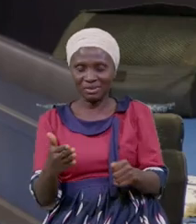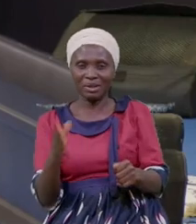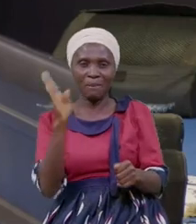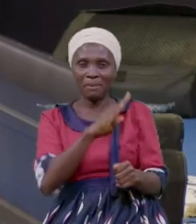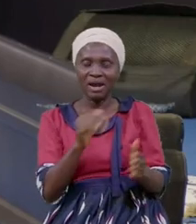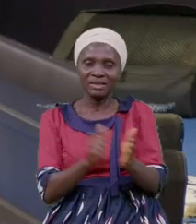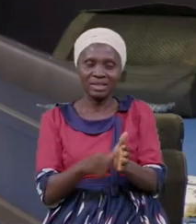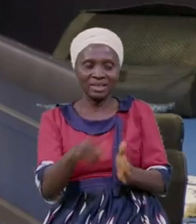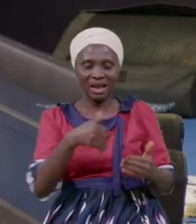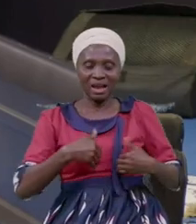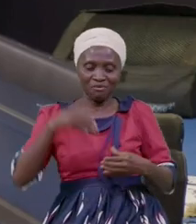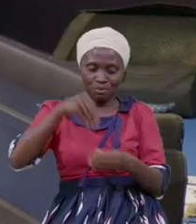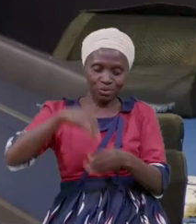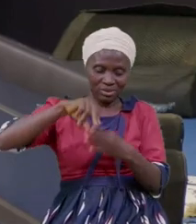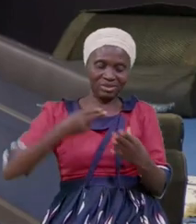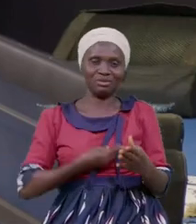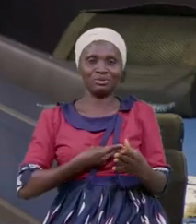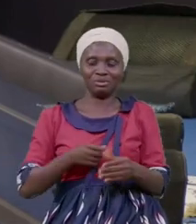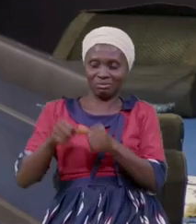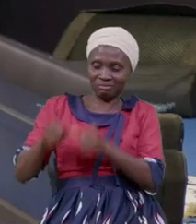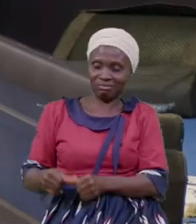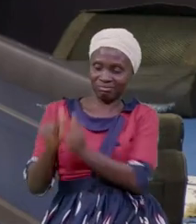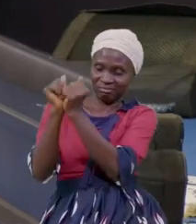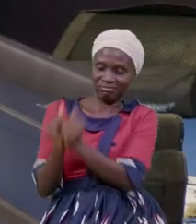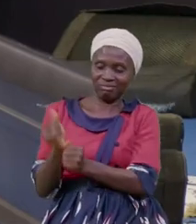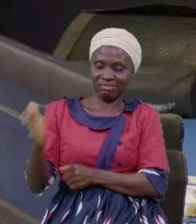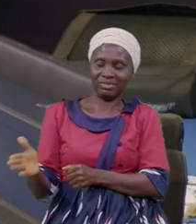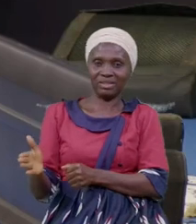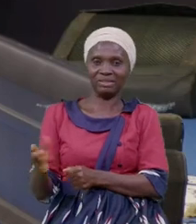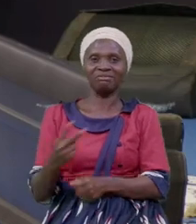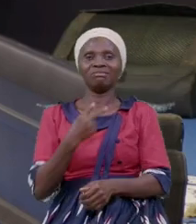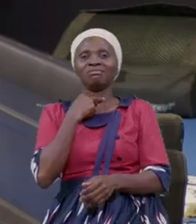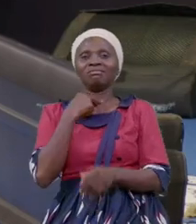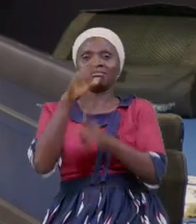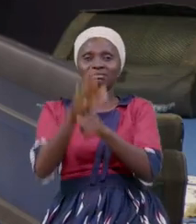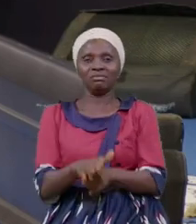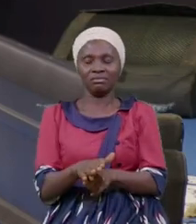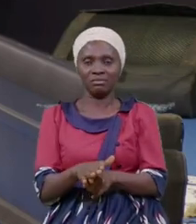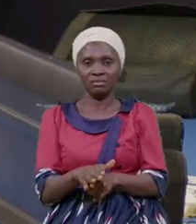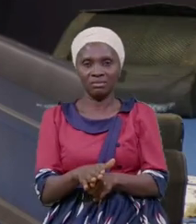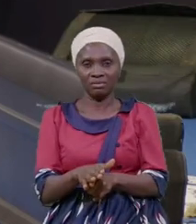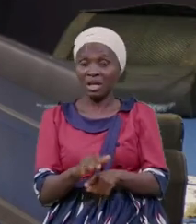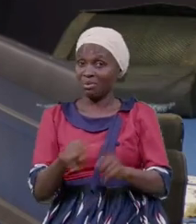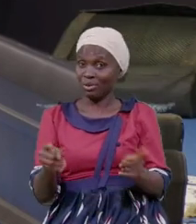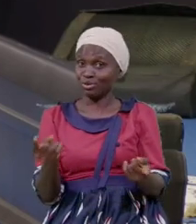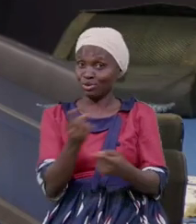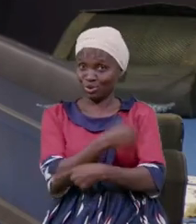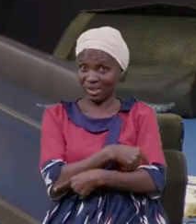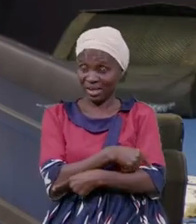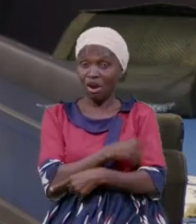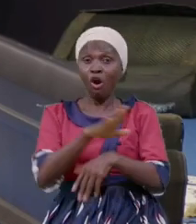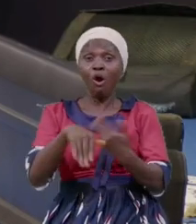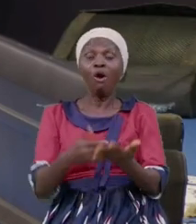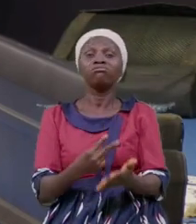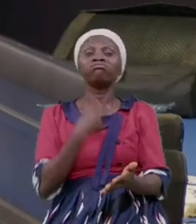quis ont planté resté en nous victimisé mais aujourd'hui toute la victimisation sera brisée de